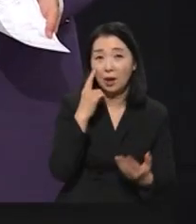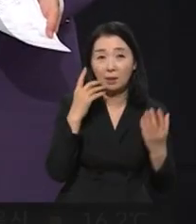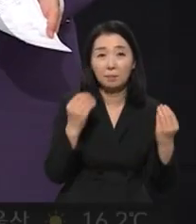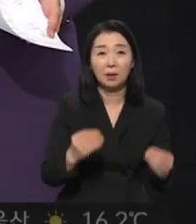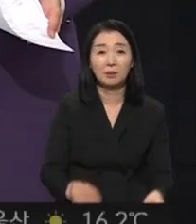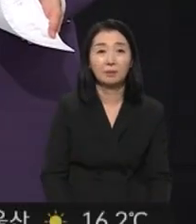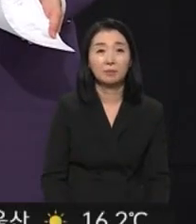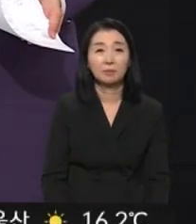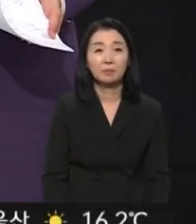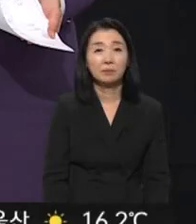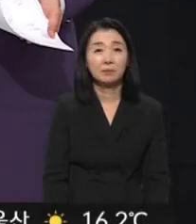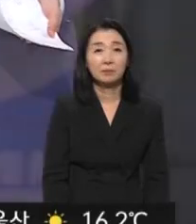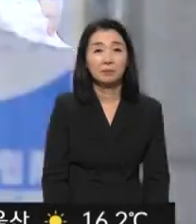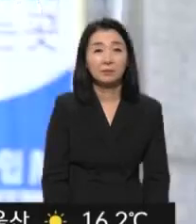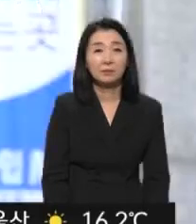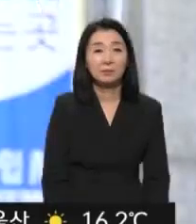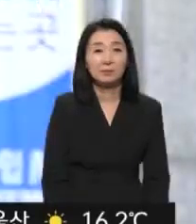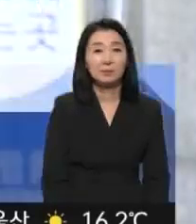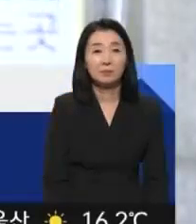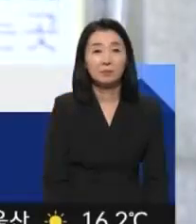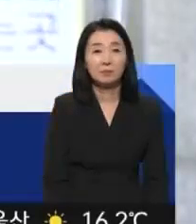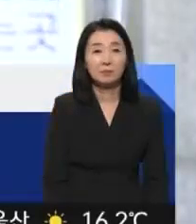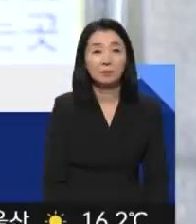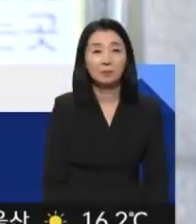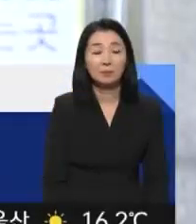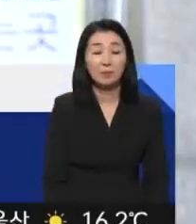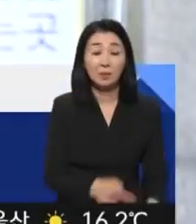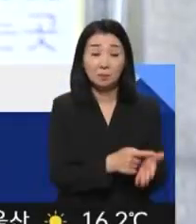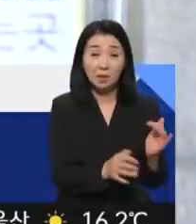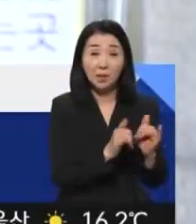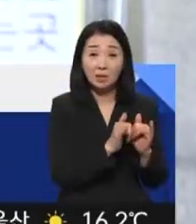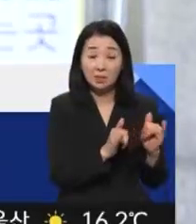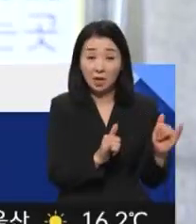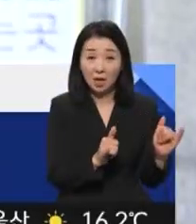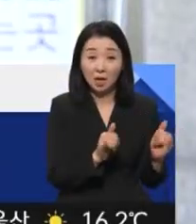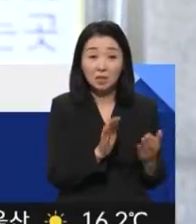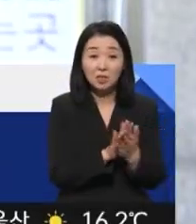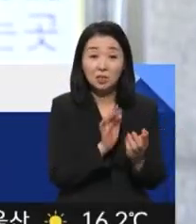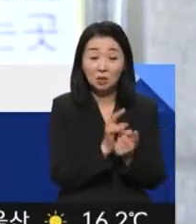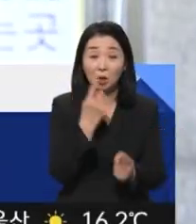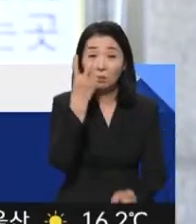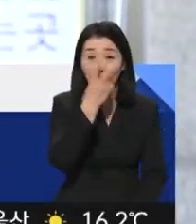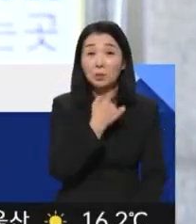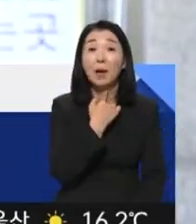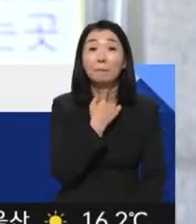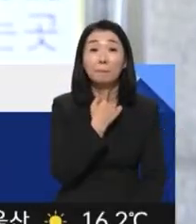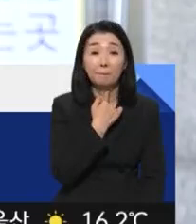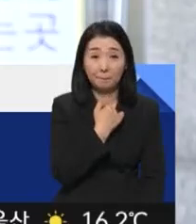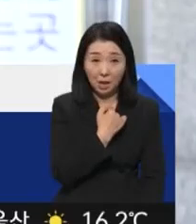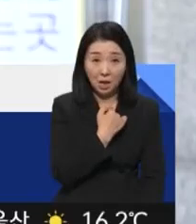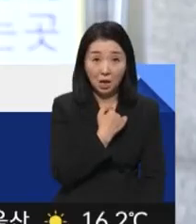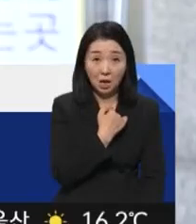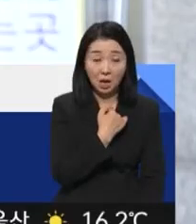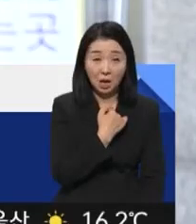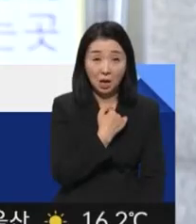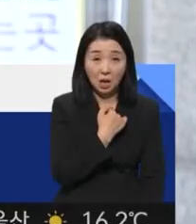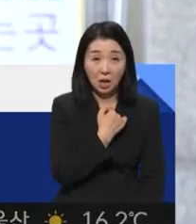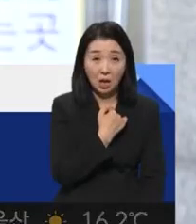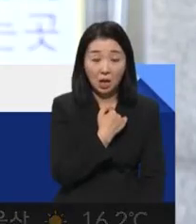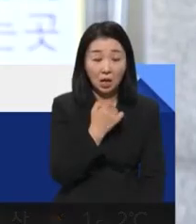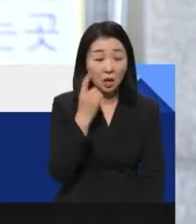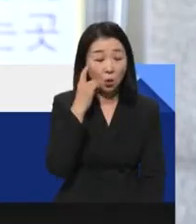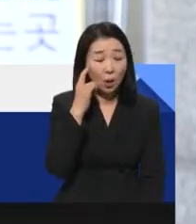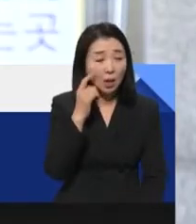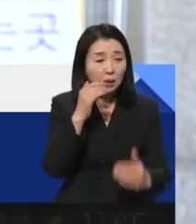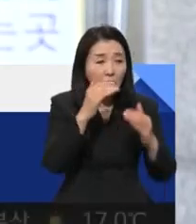건데요. 실질적으로 피해자들도 직접 조사를 했고 그동안에 이루어진 여러